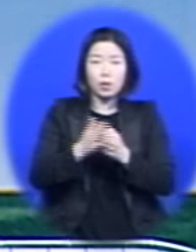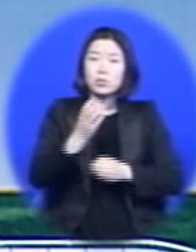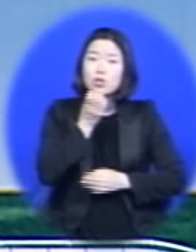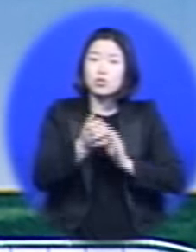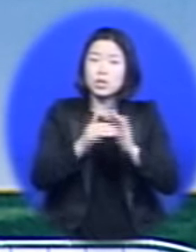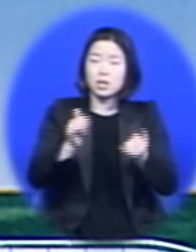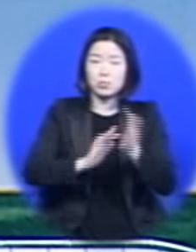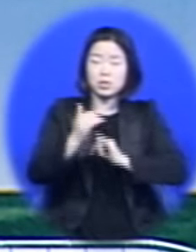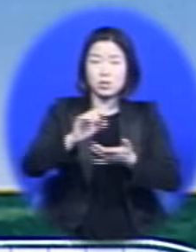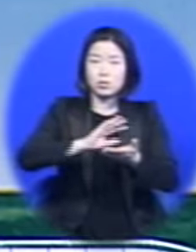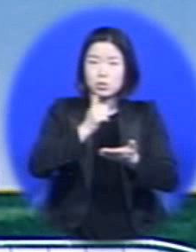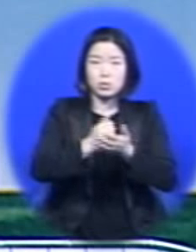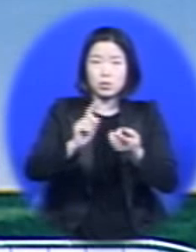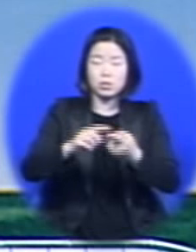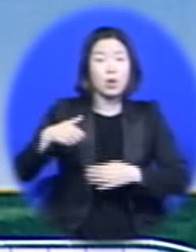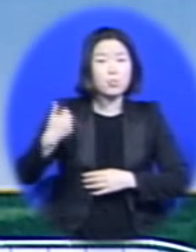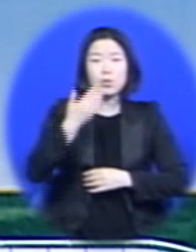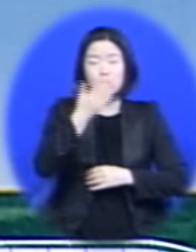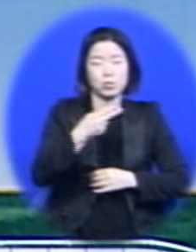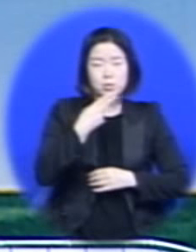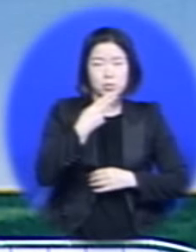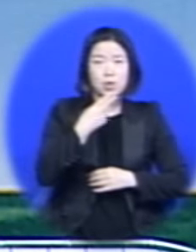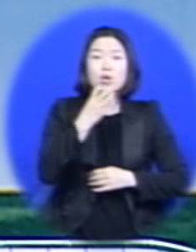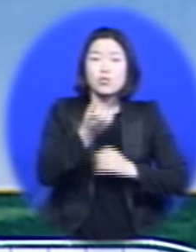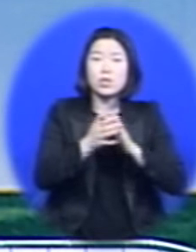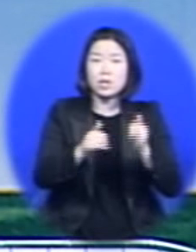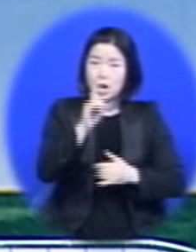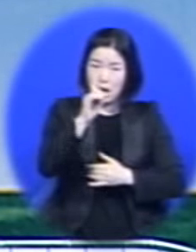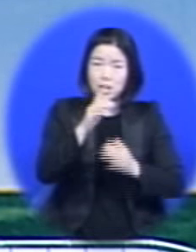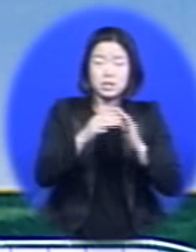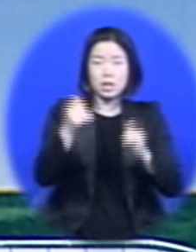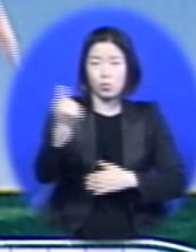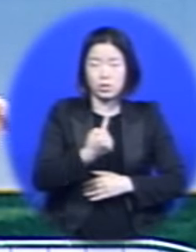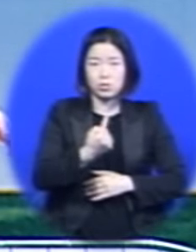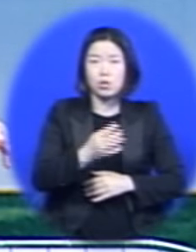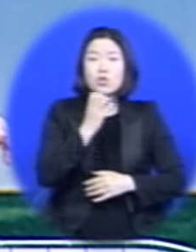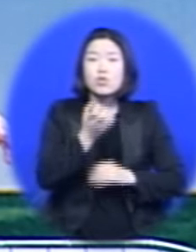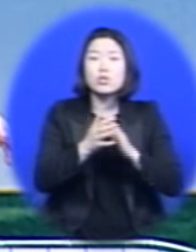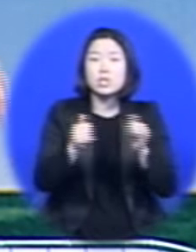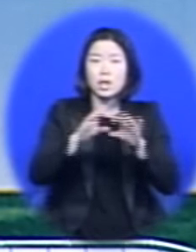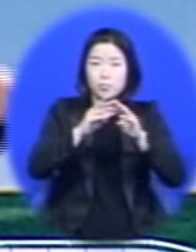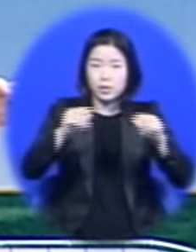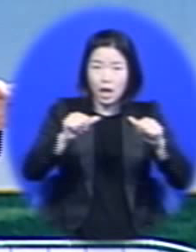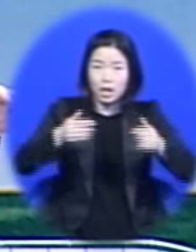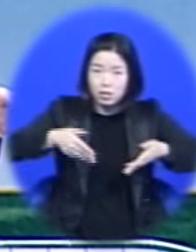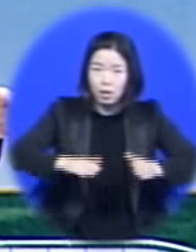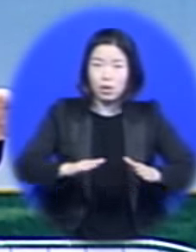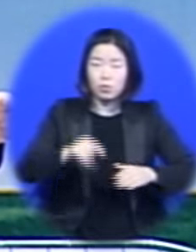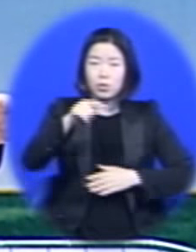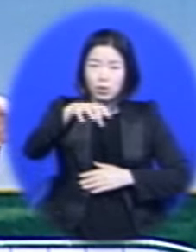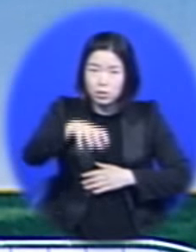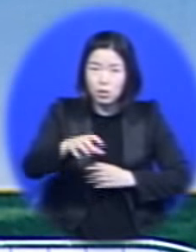없습니다. 예수님은 유대민족의 한 사람으로 오셨습니다. 유대민족이 사는 땅에 태어나셨습니다. 거기서